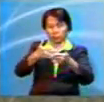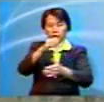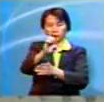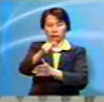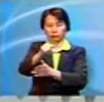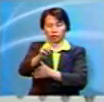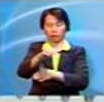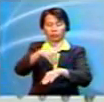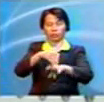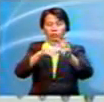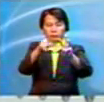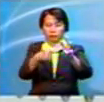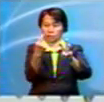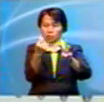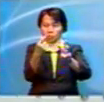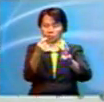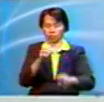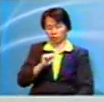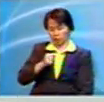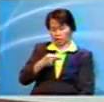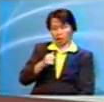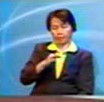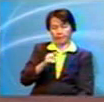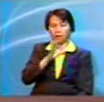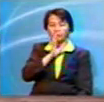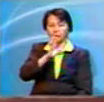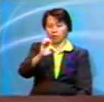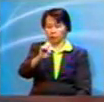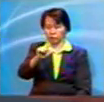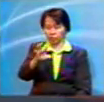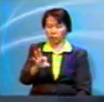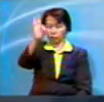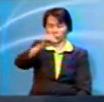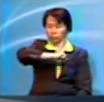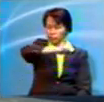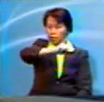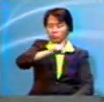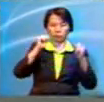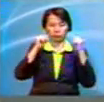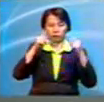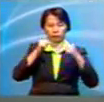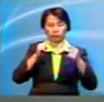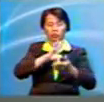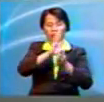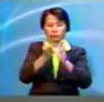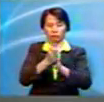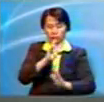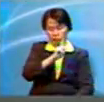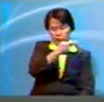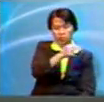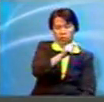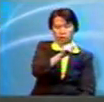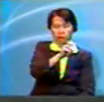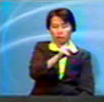penting 6 November ini. Ahmad Maghfor berkata jika EGM mengundi membantah penswastaan, Khazanah Nasional Berhad